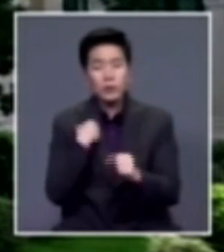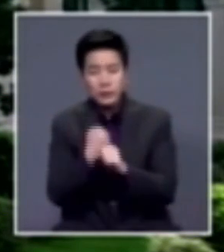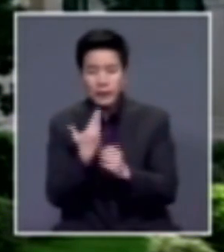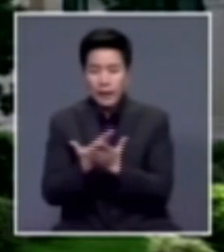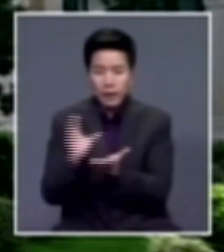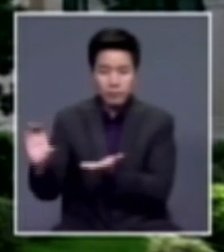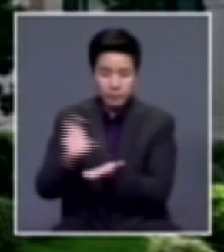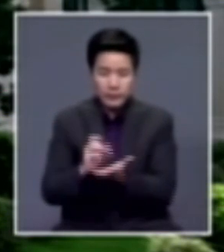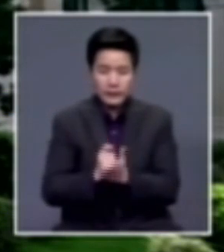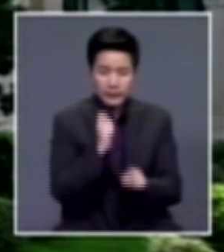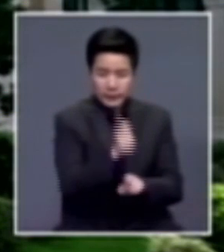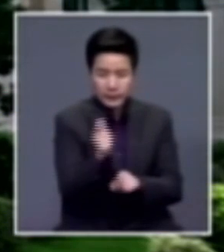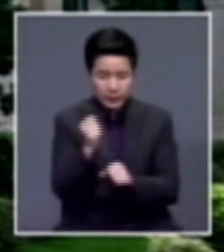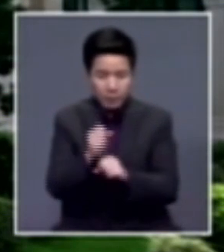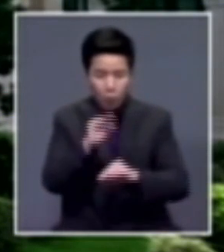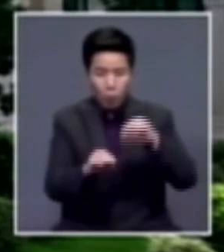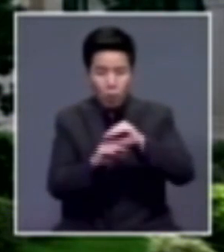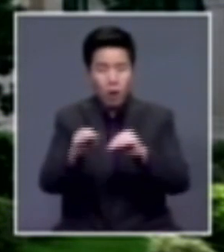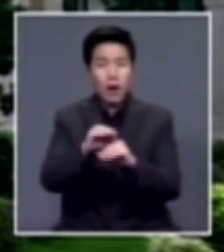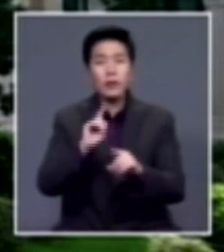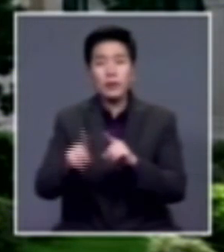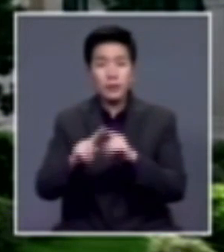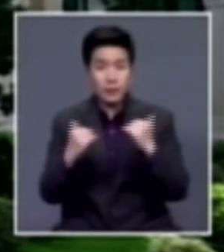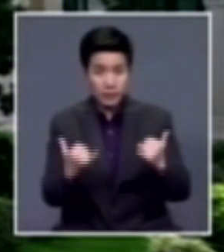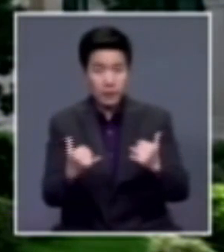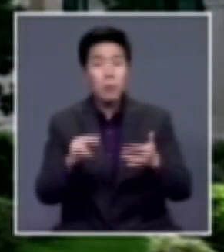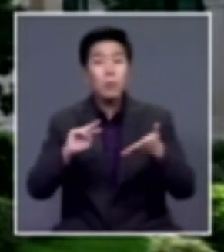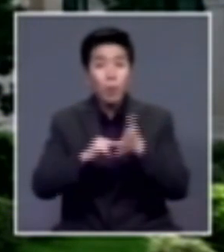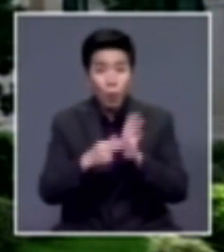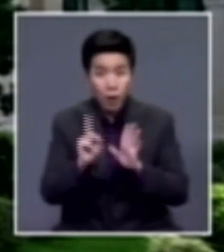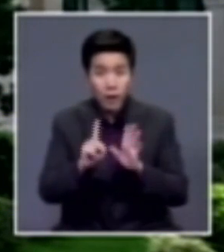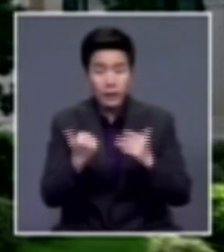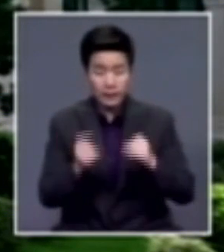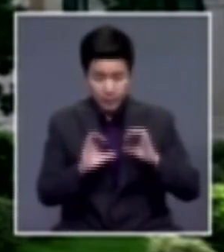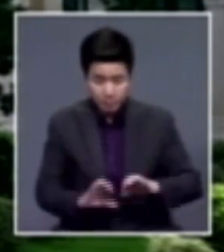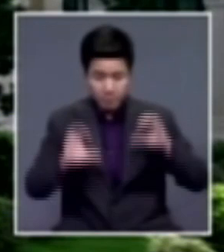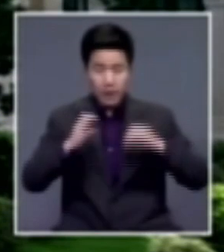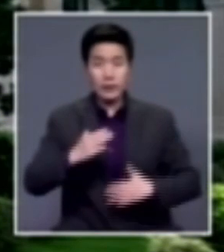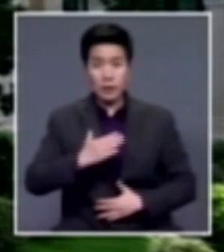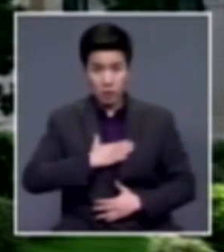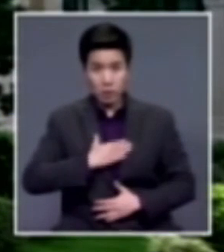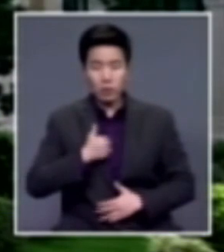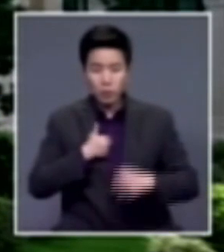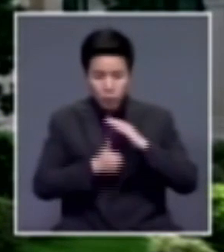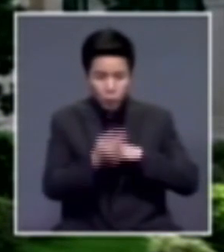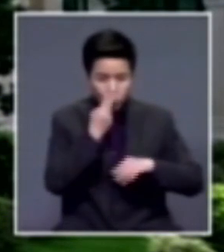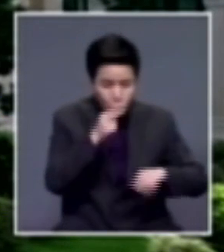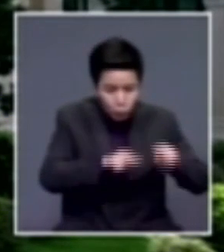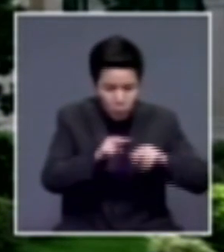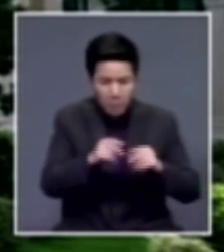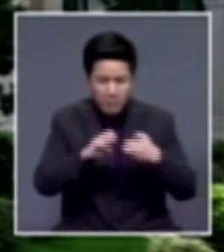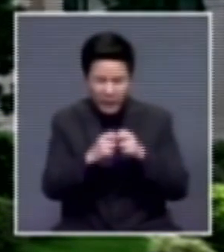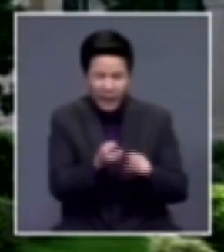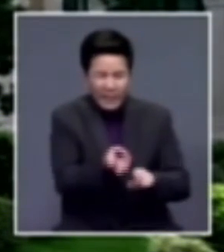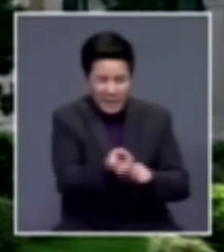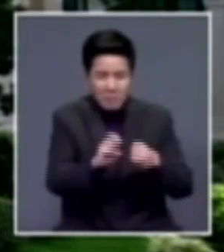ายงบประมาณมีการจะทำแผนงานโครงการใหม่นะครับหมายถึงว่าวันนี้รัฐบาลนี้เข้าไปดูทุกเรื่องนะครับไม่ว่าจะเป็นหาน้อยใ